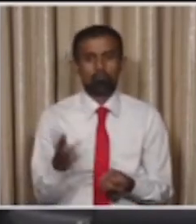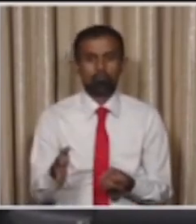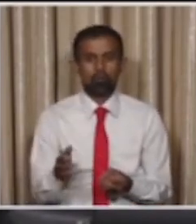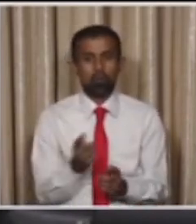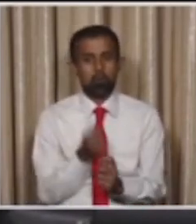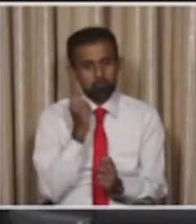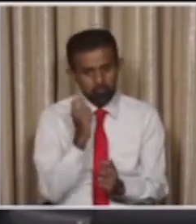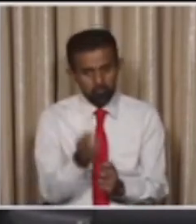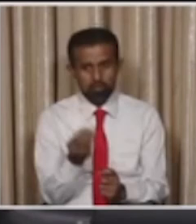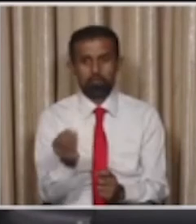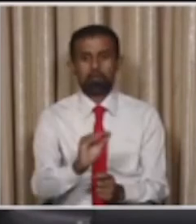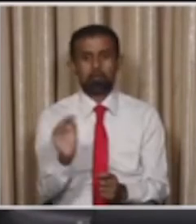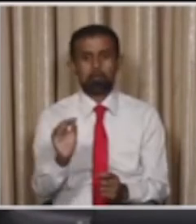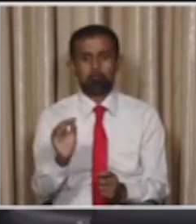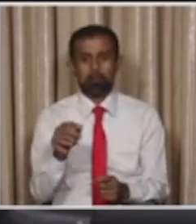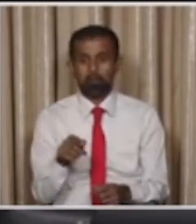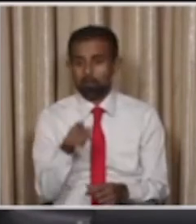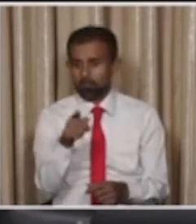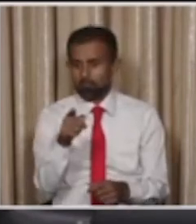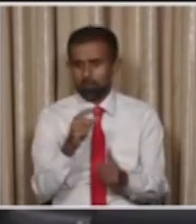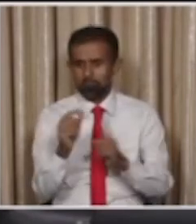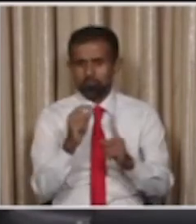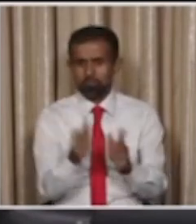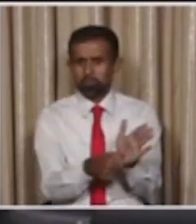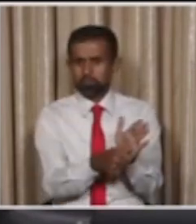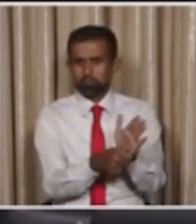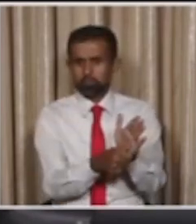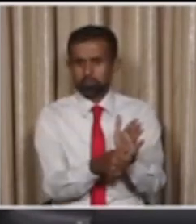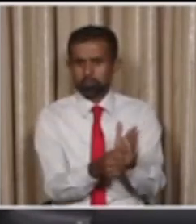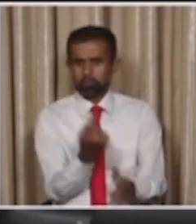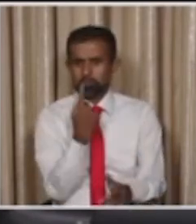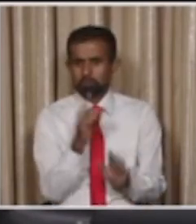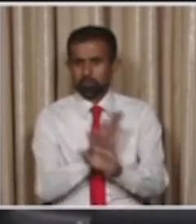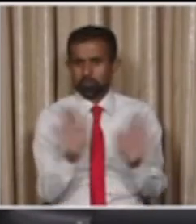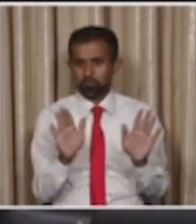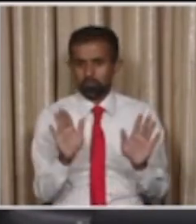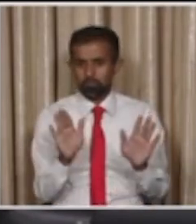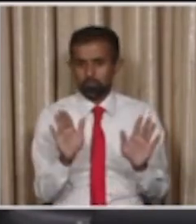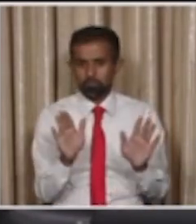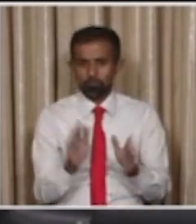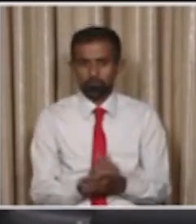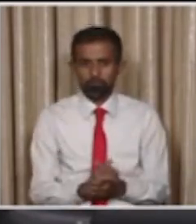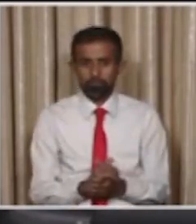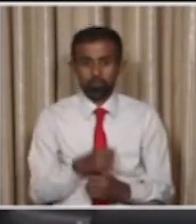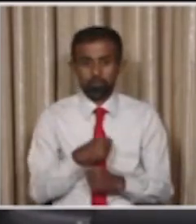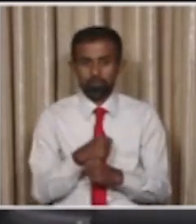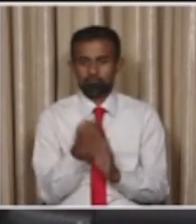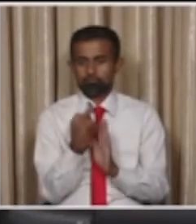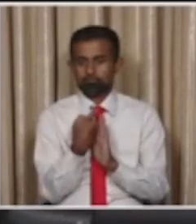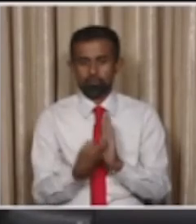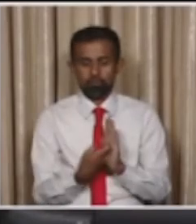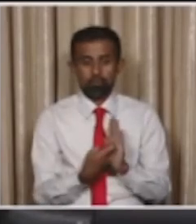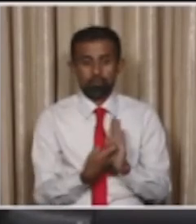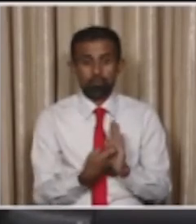වන්දි දෙනවා. හැබැයි මේ මන්ත්‍රීතුමා චණ්ඩිපාඩ් දාන නිසා නෙවෙයි. හරි. ගරු කතානායකතුමනි මේක රජයේ ප්‍රතිපත්තිය.